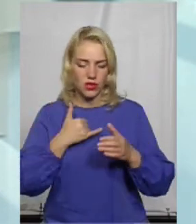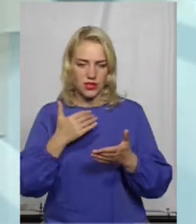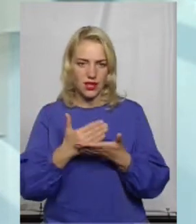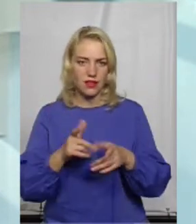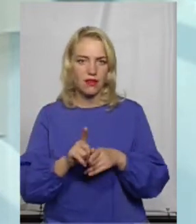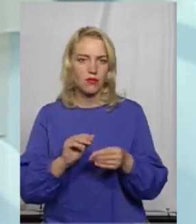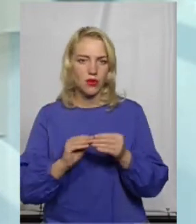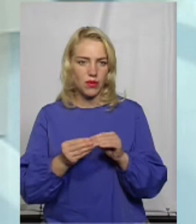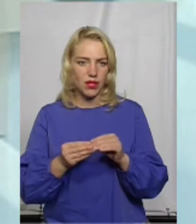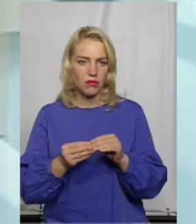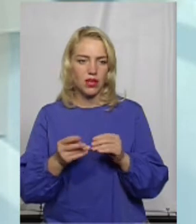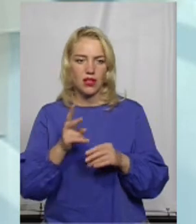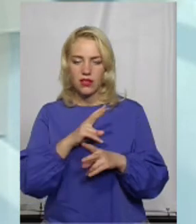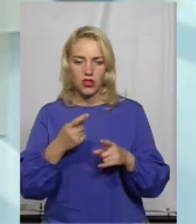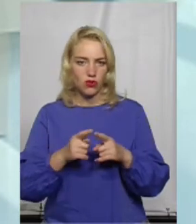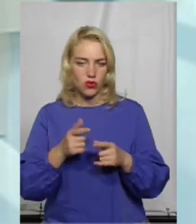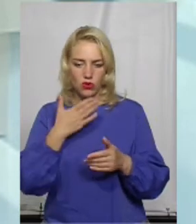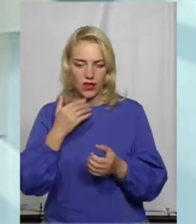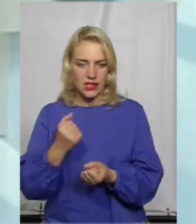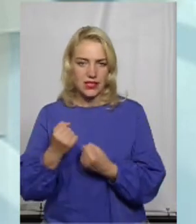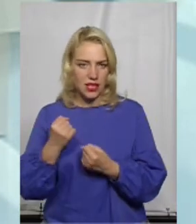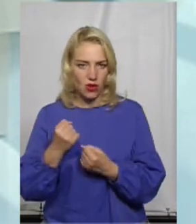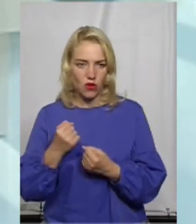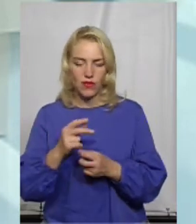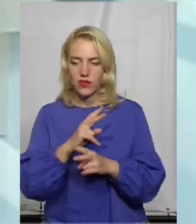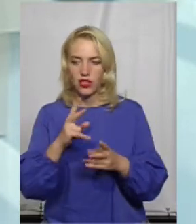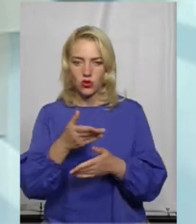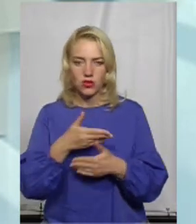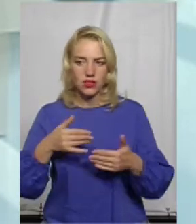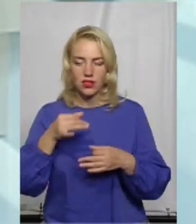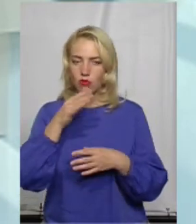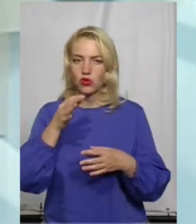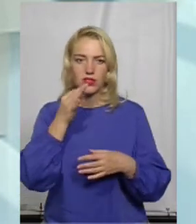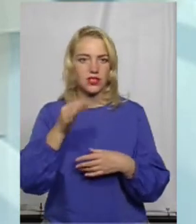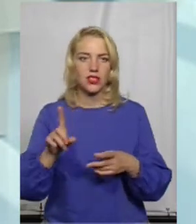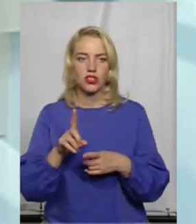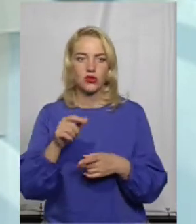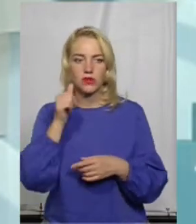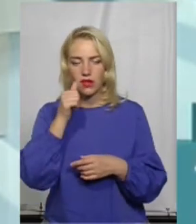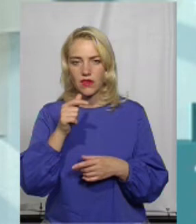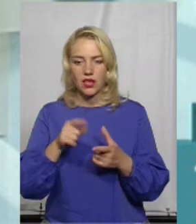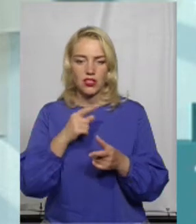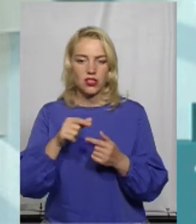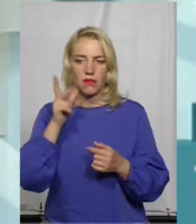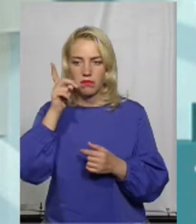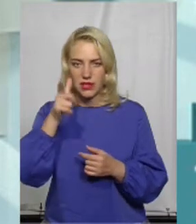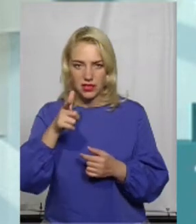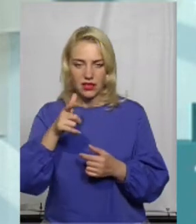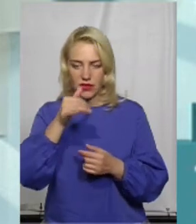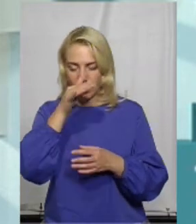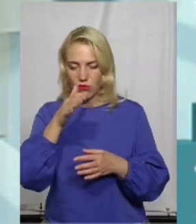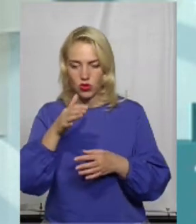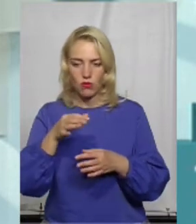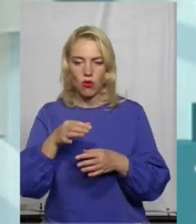ми і ніхто від цього не застрахований, ніхто не може, жоден з нас не може сказати, що ми не можемо завтра чи післязавтра постраждати чи